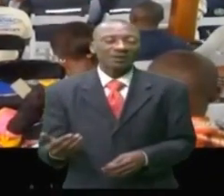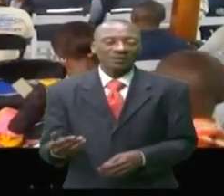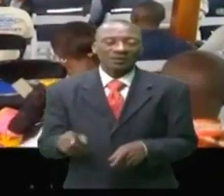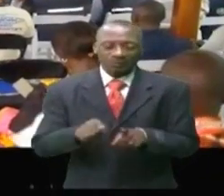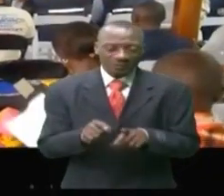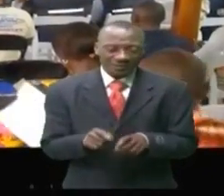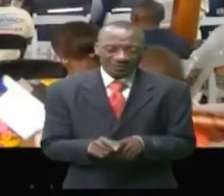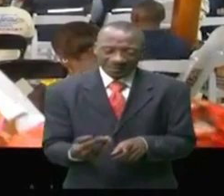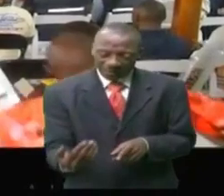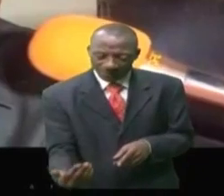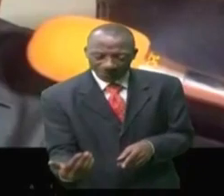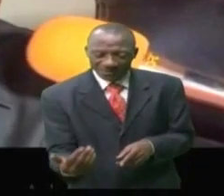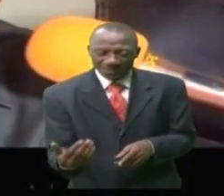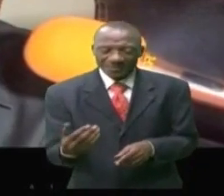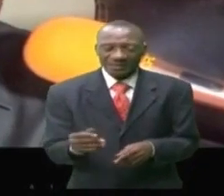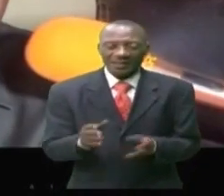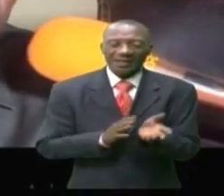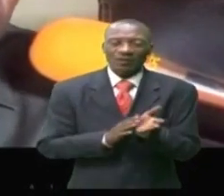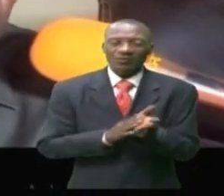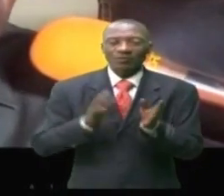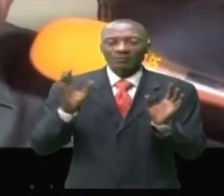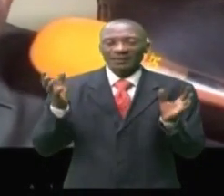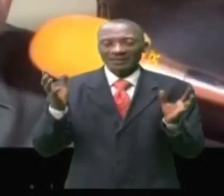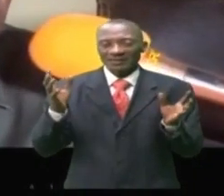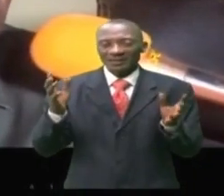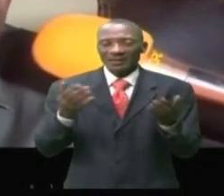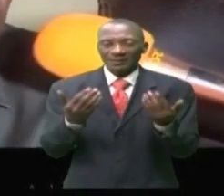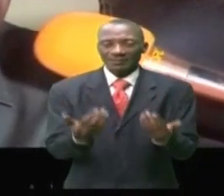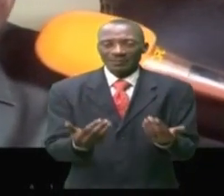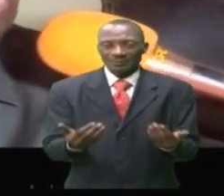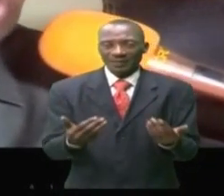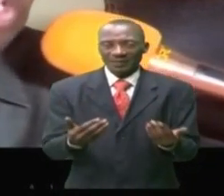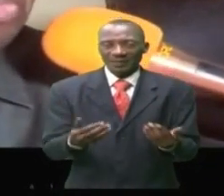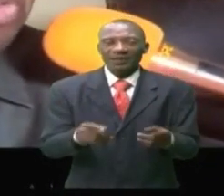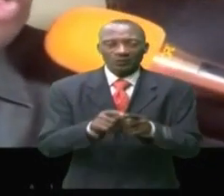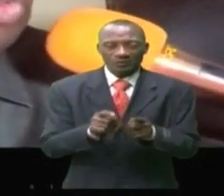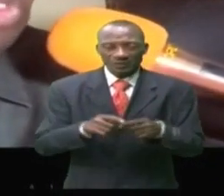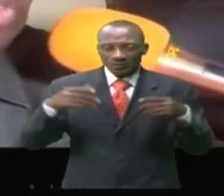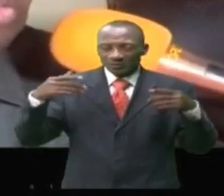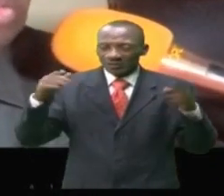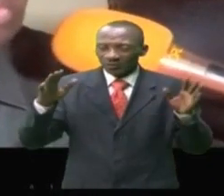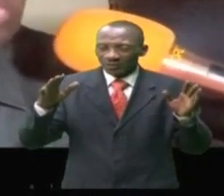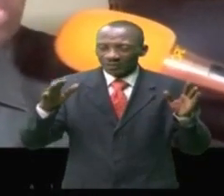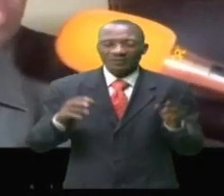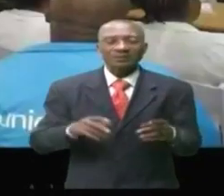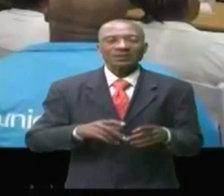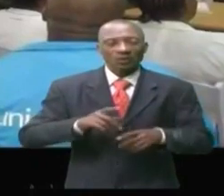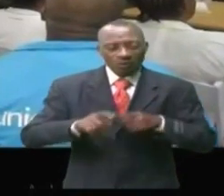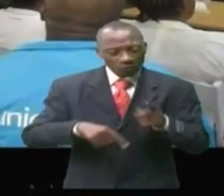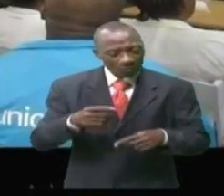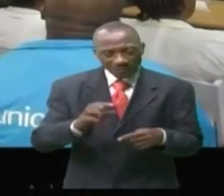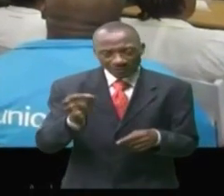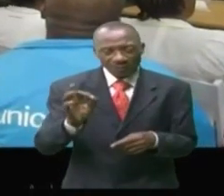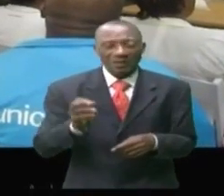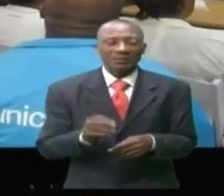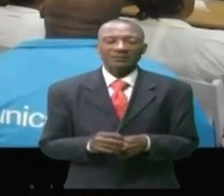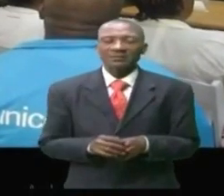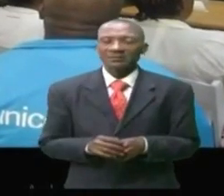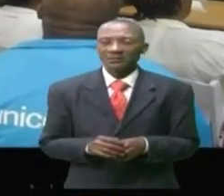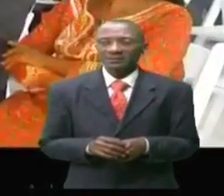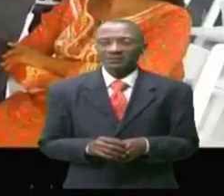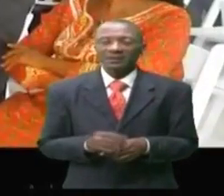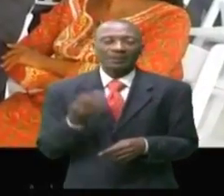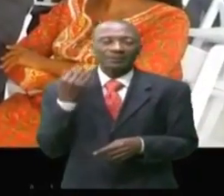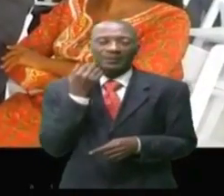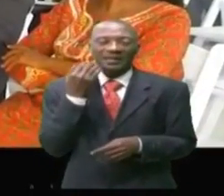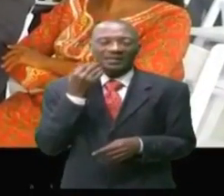mixtes santé et éducation, notamment la prorogation de la rentrée scolaire des enfants de maternelle, primaire et des classes de l'éducation de base sur toute